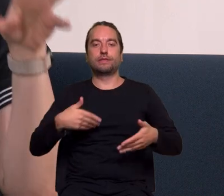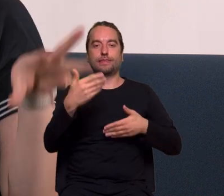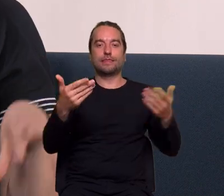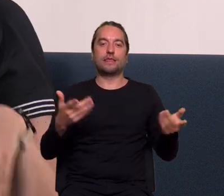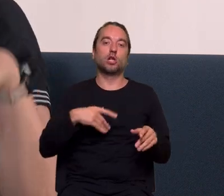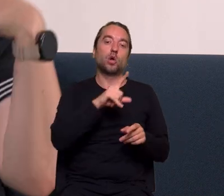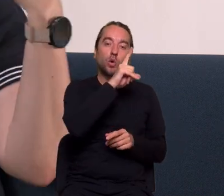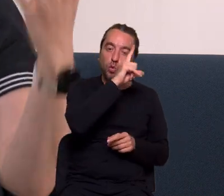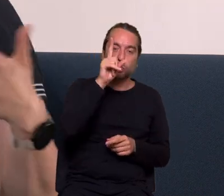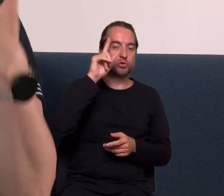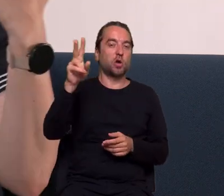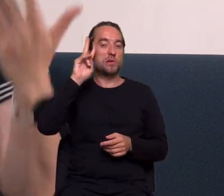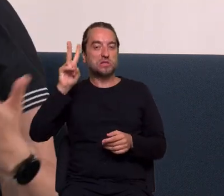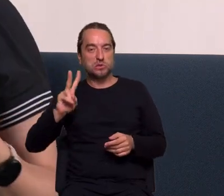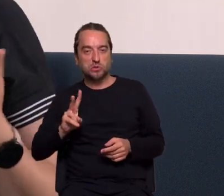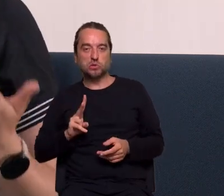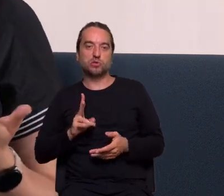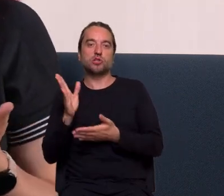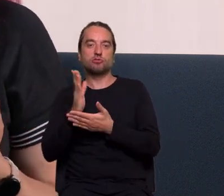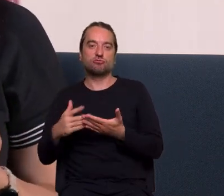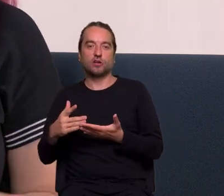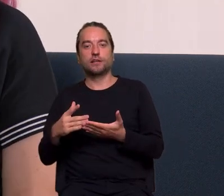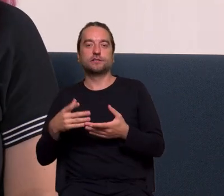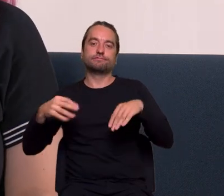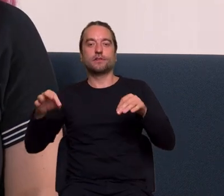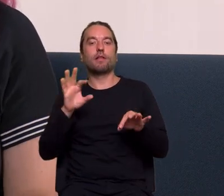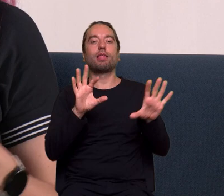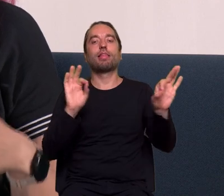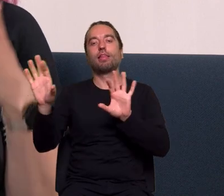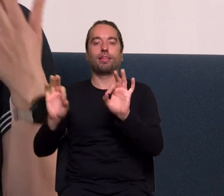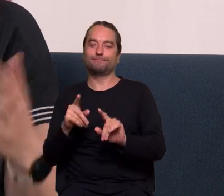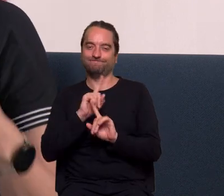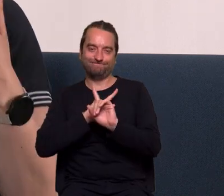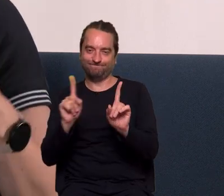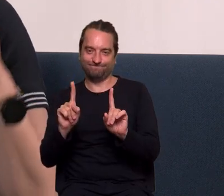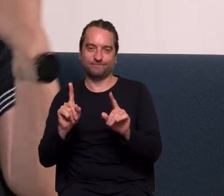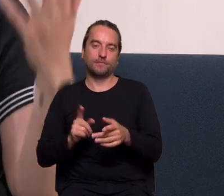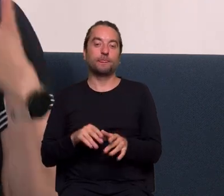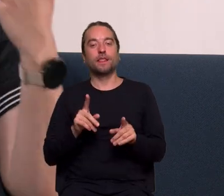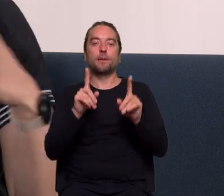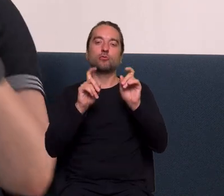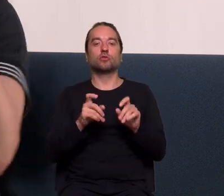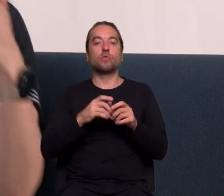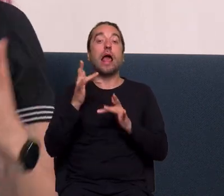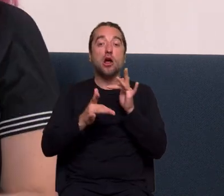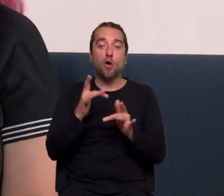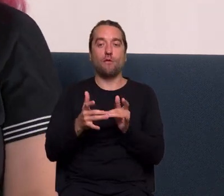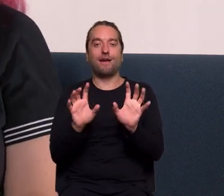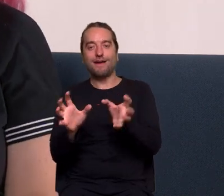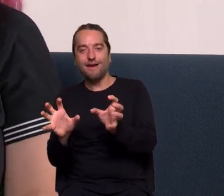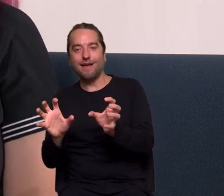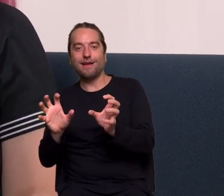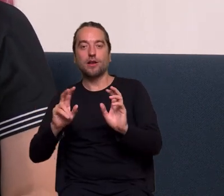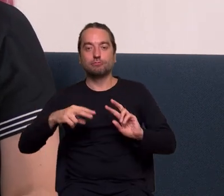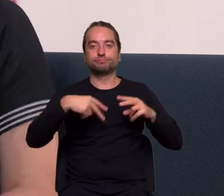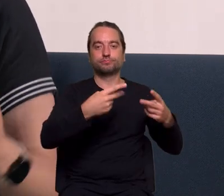miały przynależeć do instytucji. Niektórych rzeczy nie można było swobodnie po prostu sobie wybierać, prawda? To znaczy początkowo, nie wiem, rowery czy radia były przydzielane na